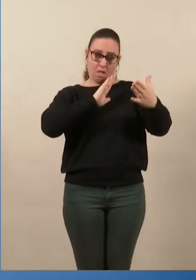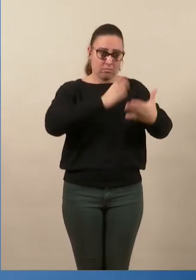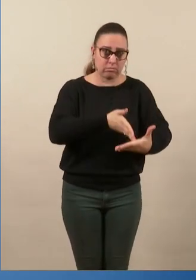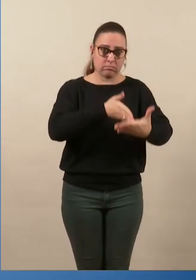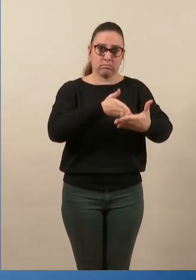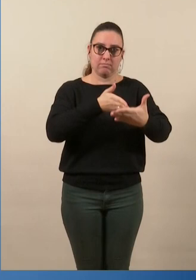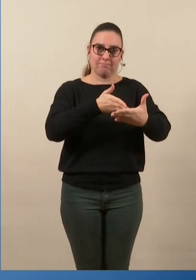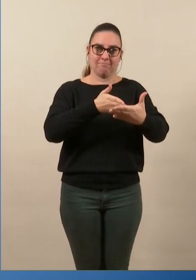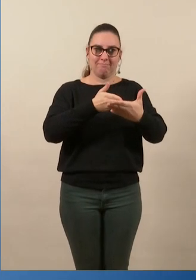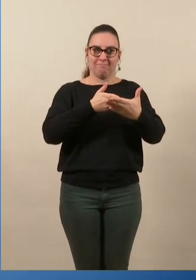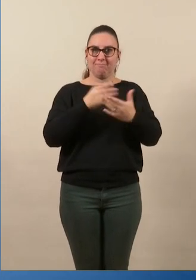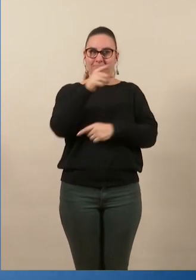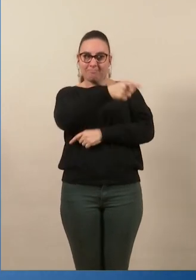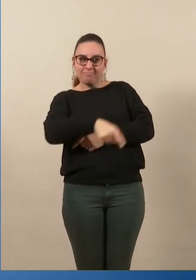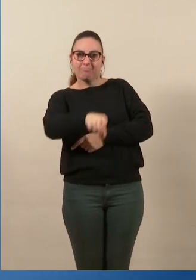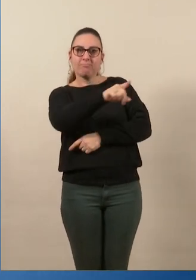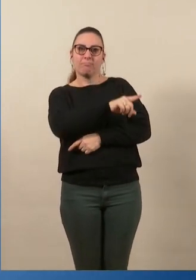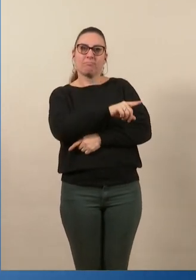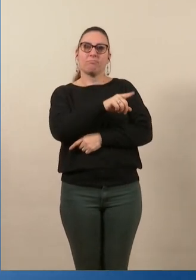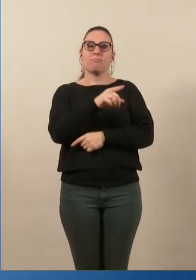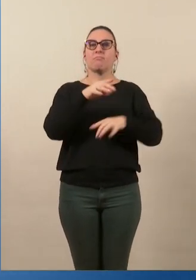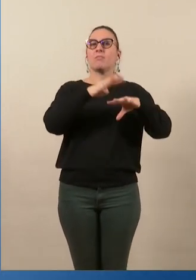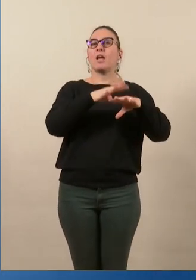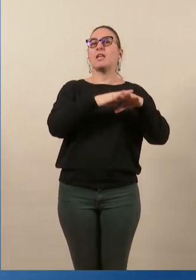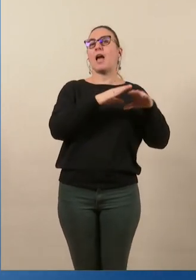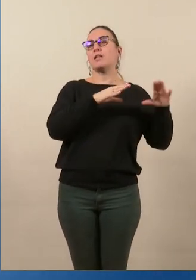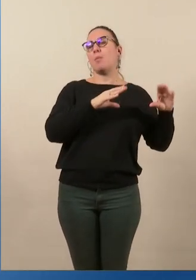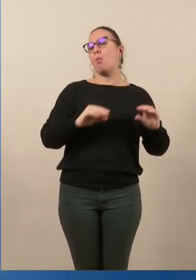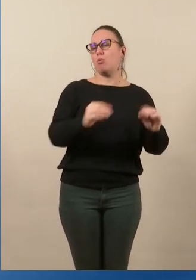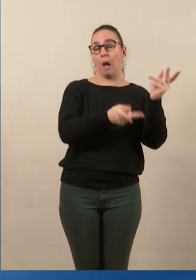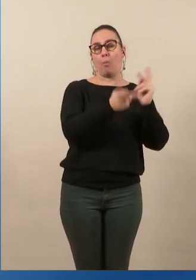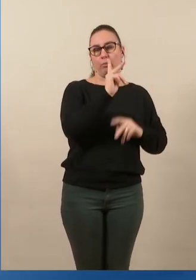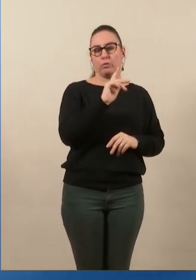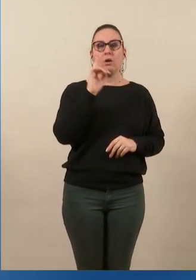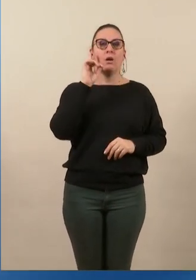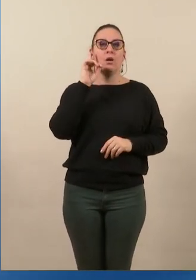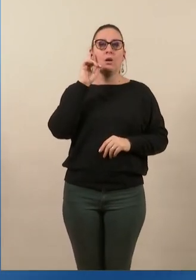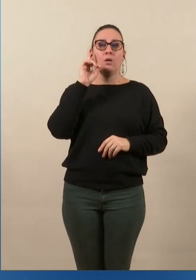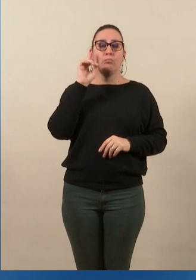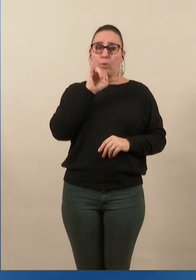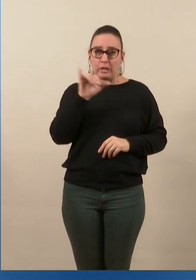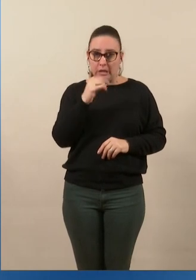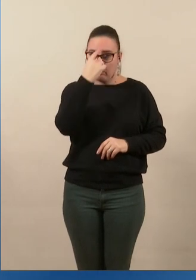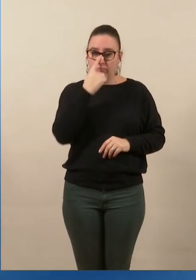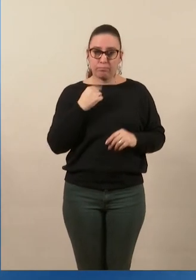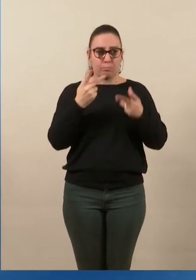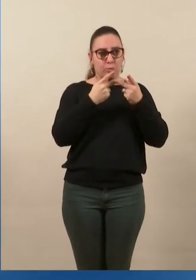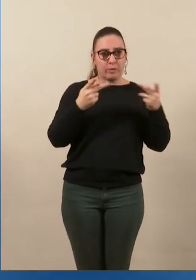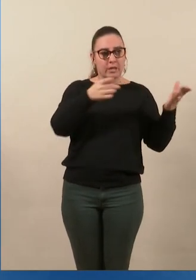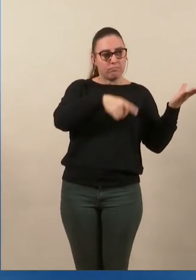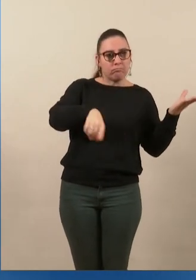pour les les dans les quartiers populaires en particulier pour les populations qui